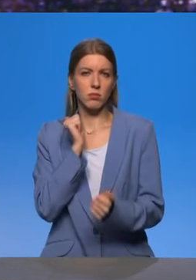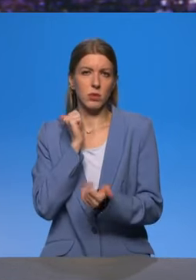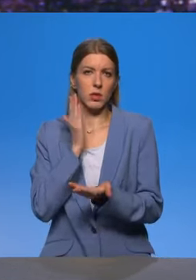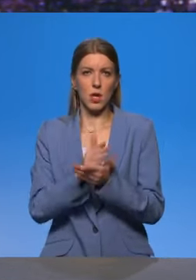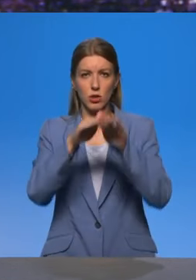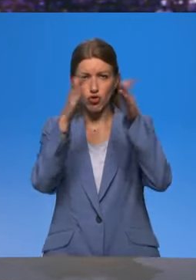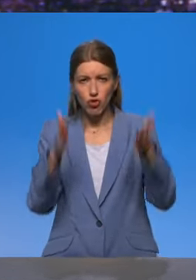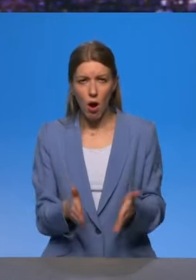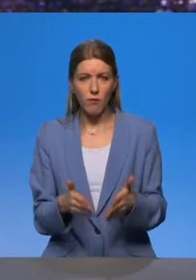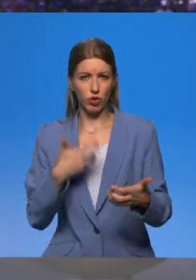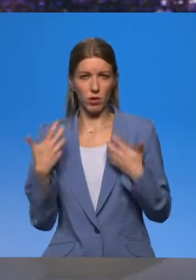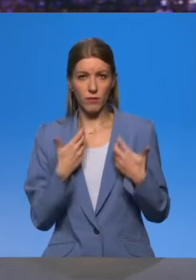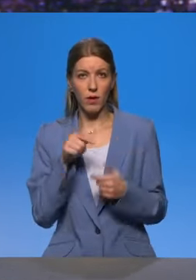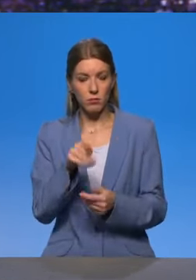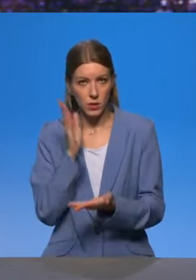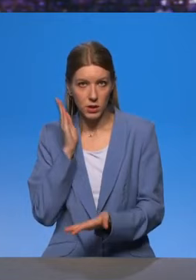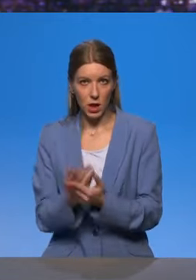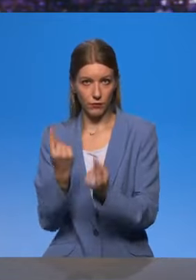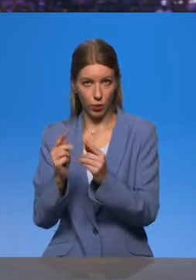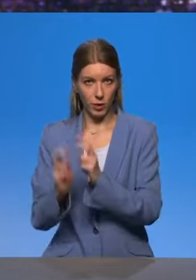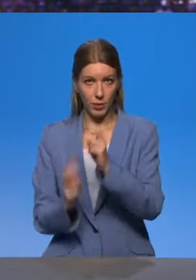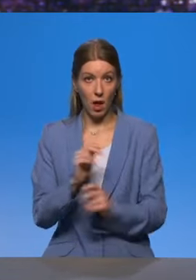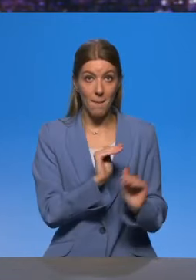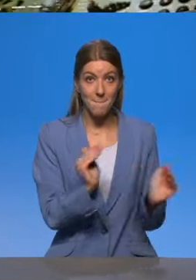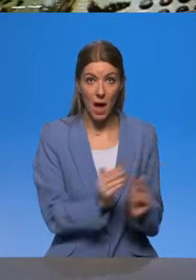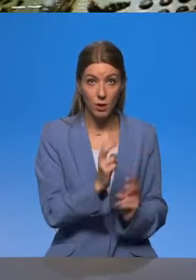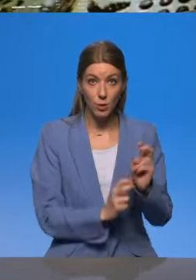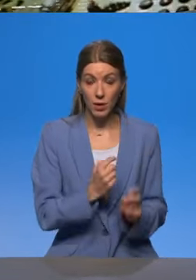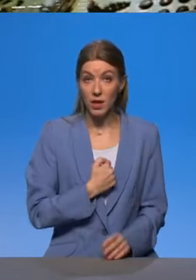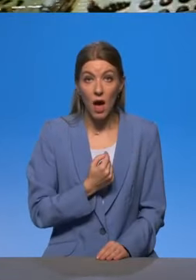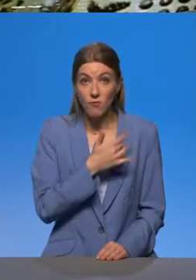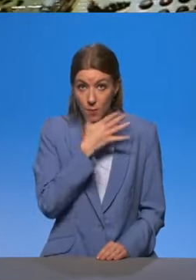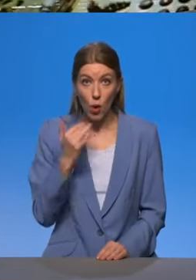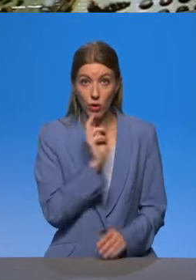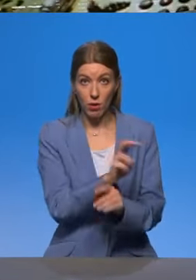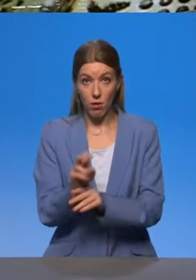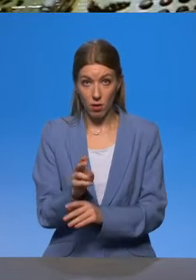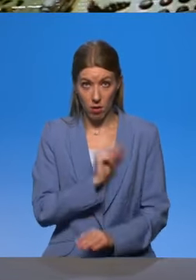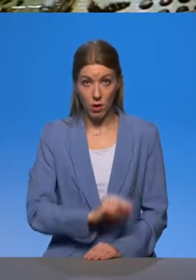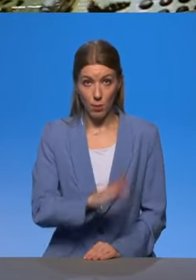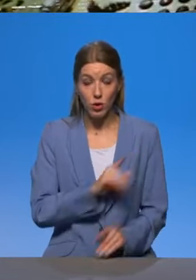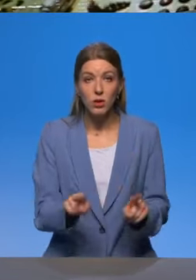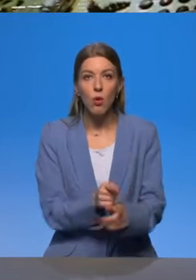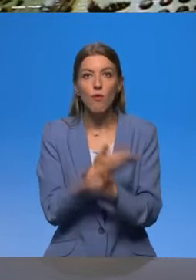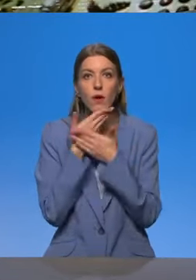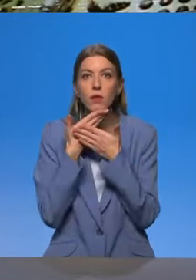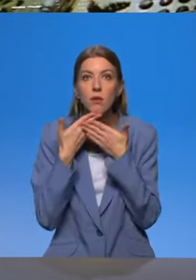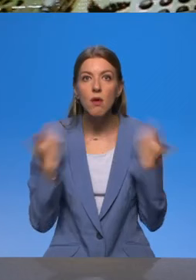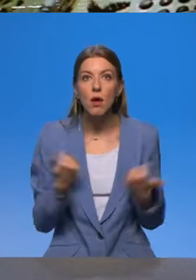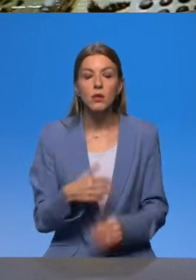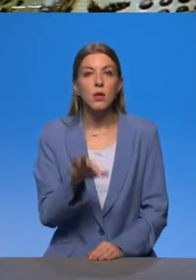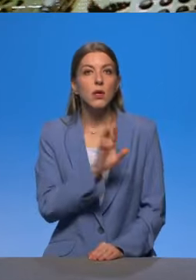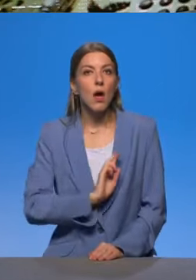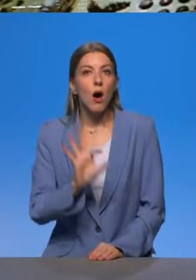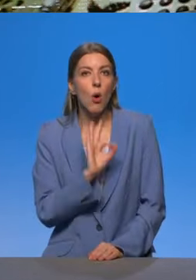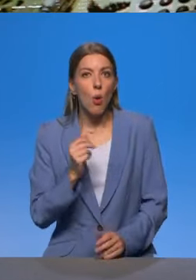шкафчиками. Но в малых предприятиях я работала ни в одном. Этого практически нет. Я уже не говорю о душевых. Даже